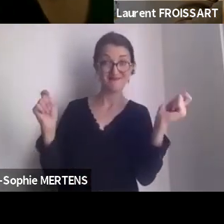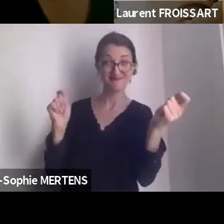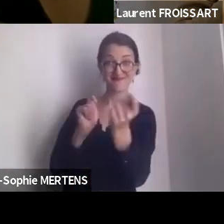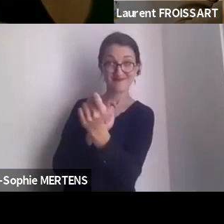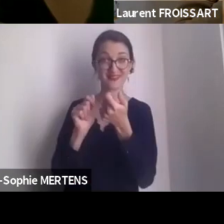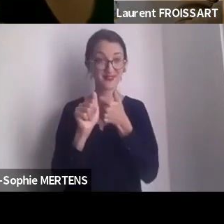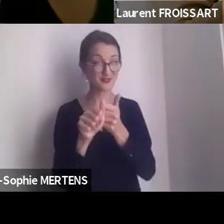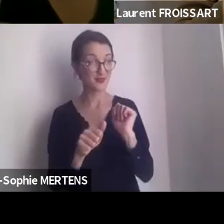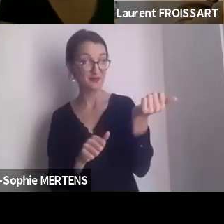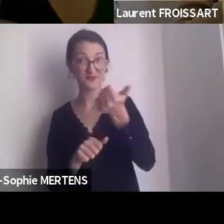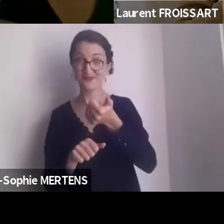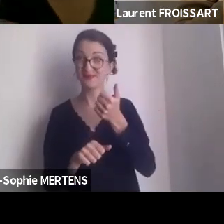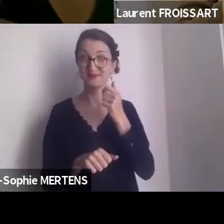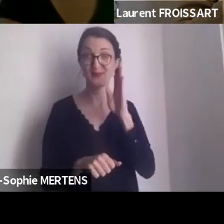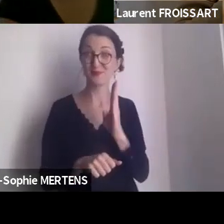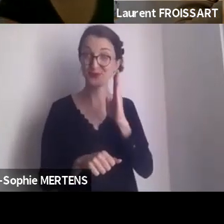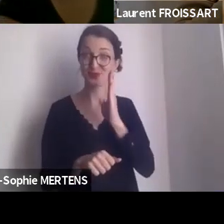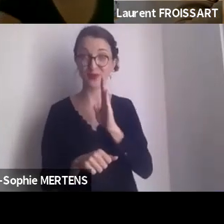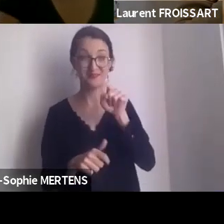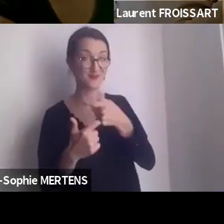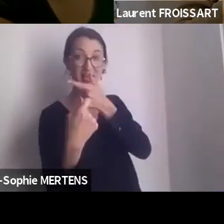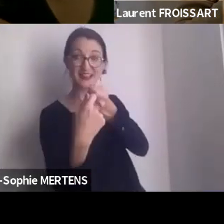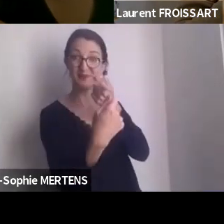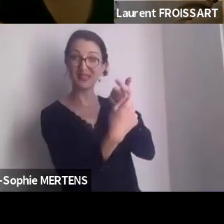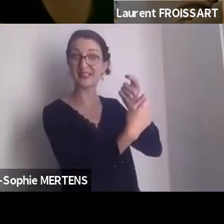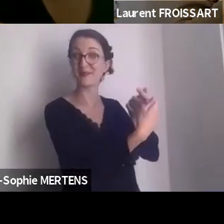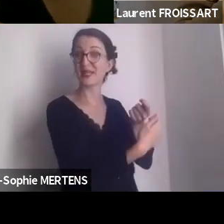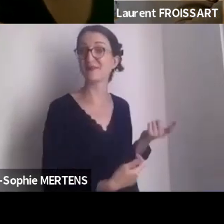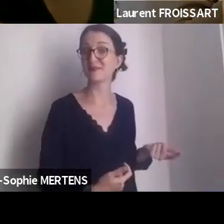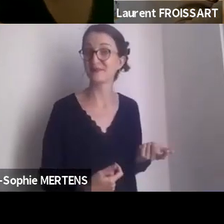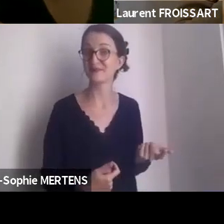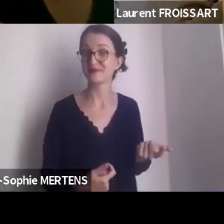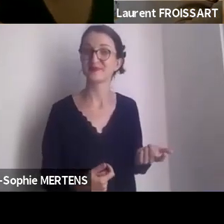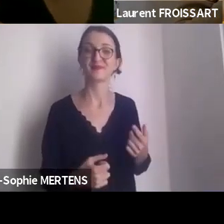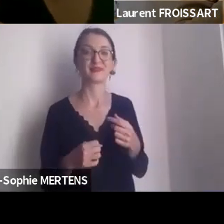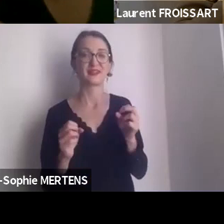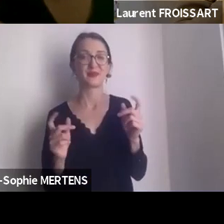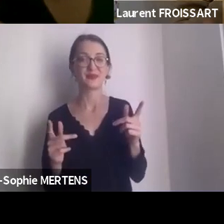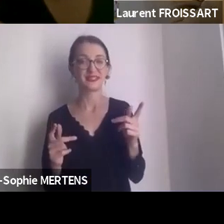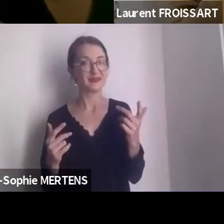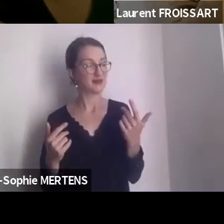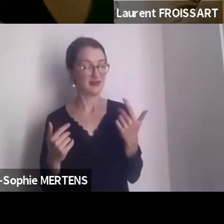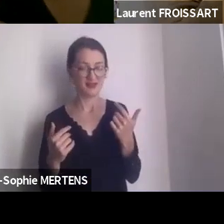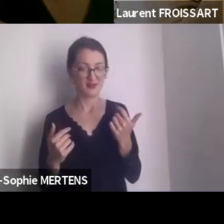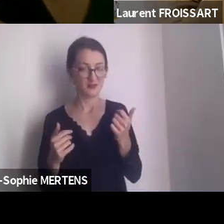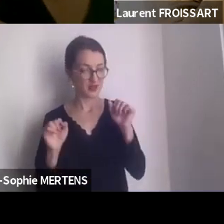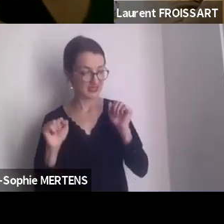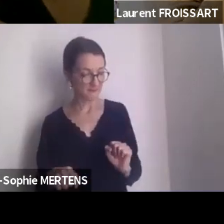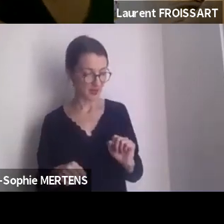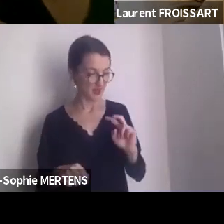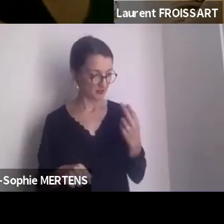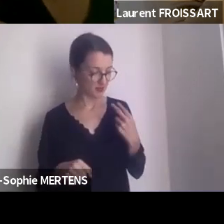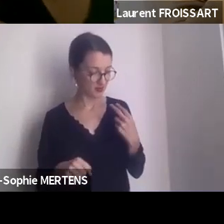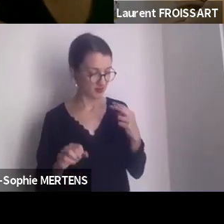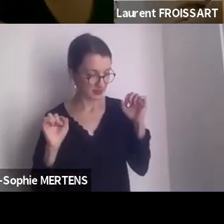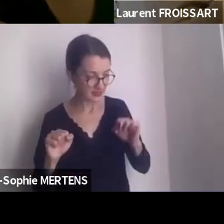besoins de son utilisateur. Savoir s'adapter, c'est aussi avoir des